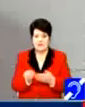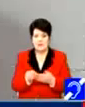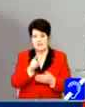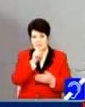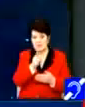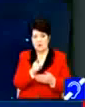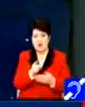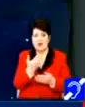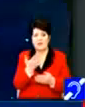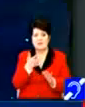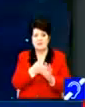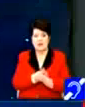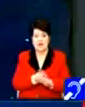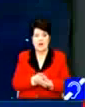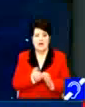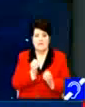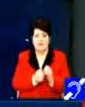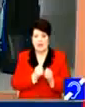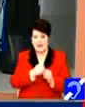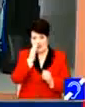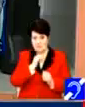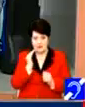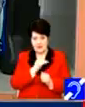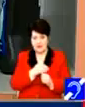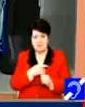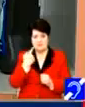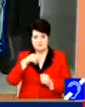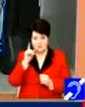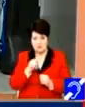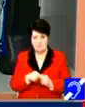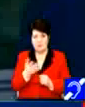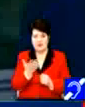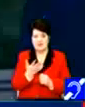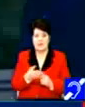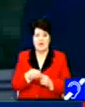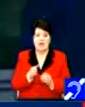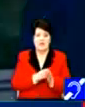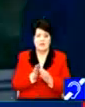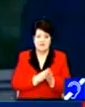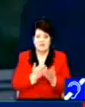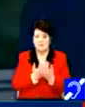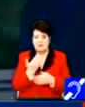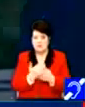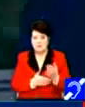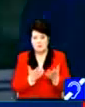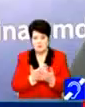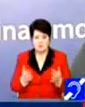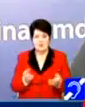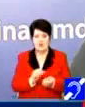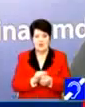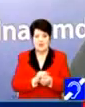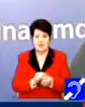lunar. Așa încât fiecare părinte să cunoască cât să pun lichid detergenți, mănuși, etc.,